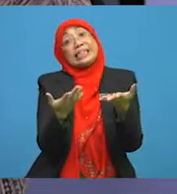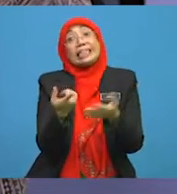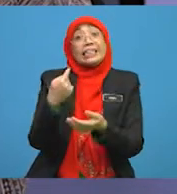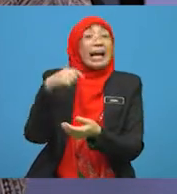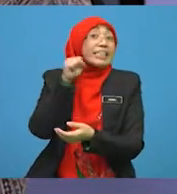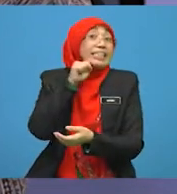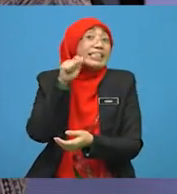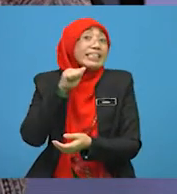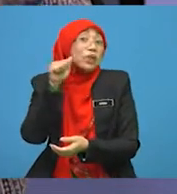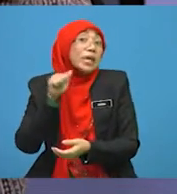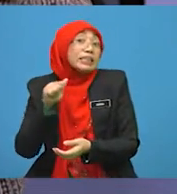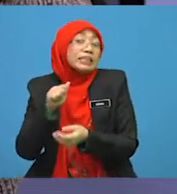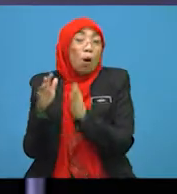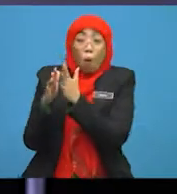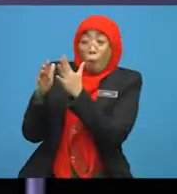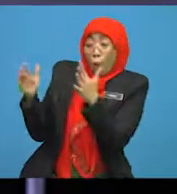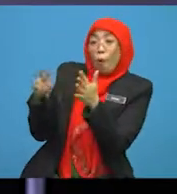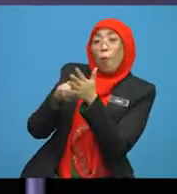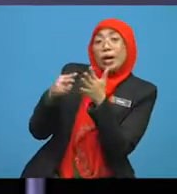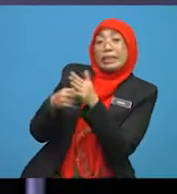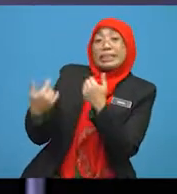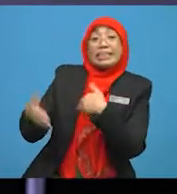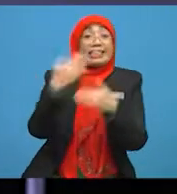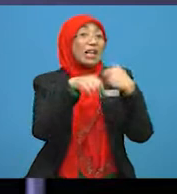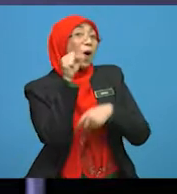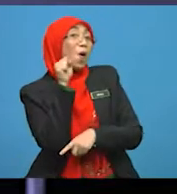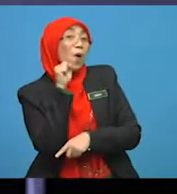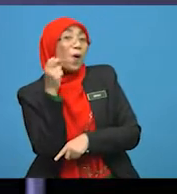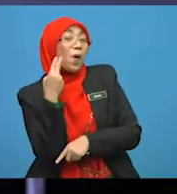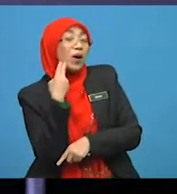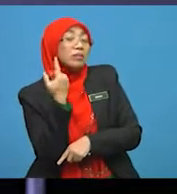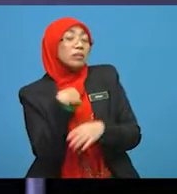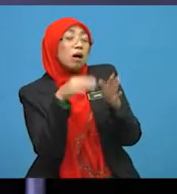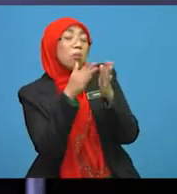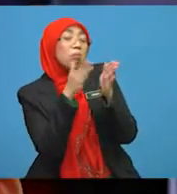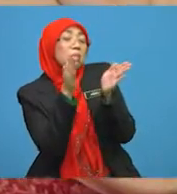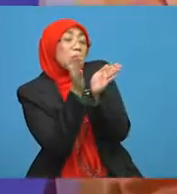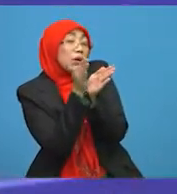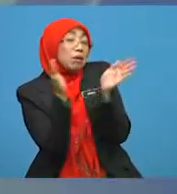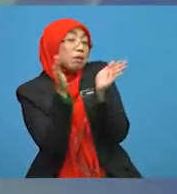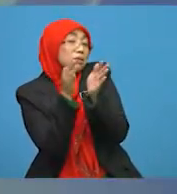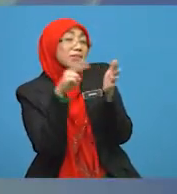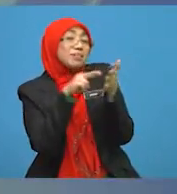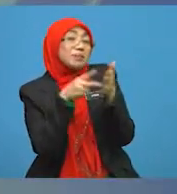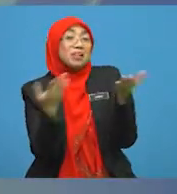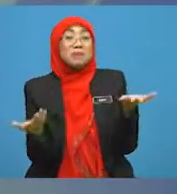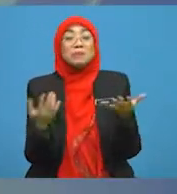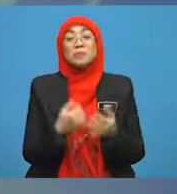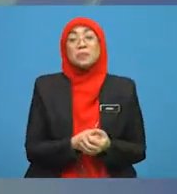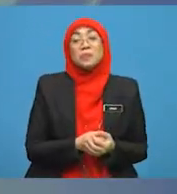Terima kasih Cikgu Zikri. Saya akan terangkan pula apakah penyempitan makna. Penyempitan